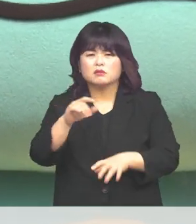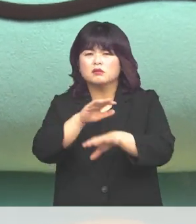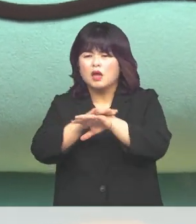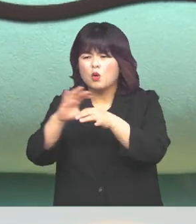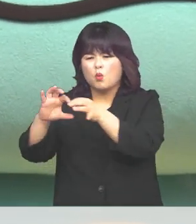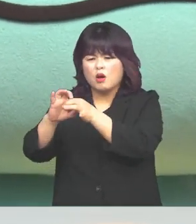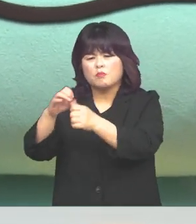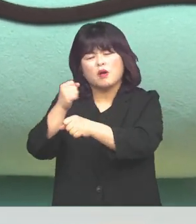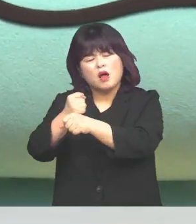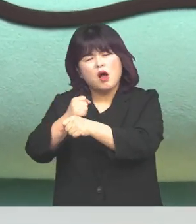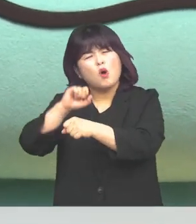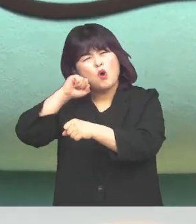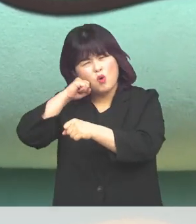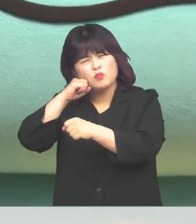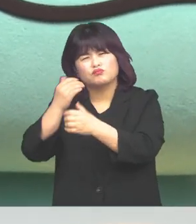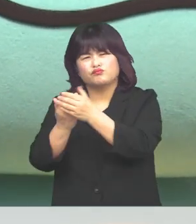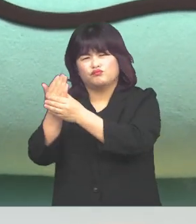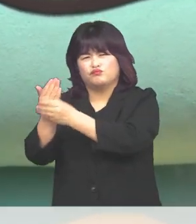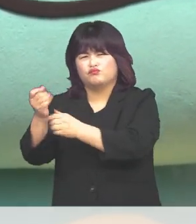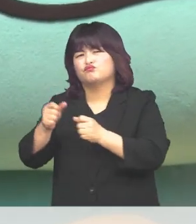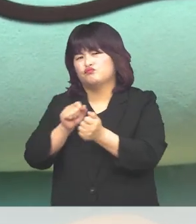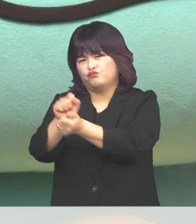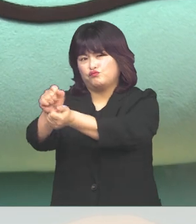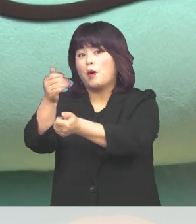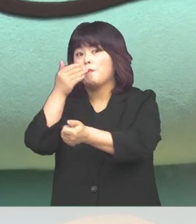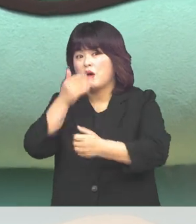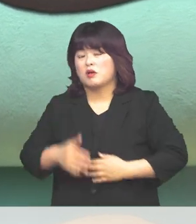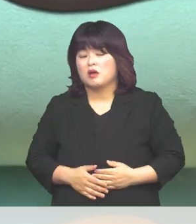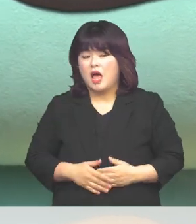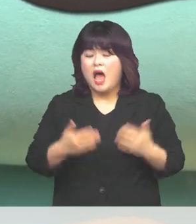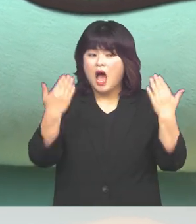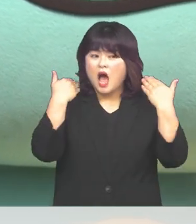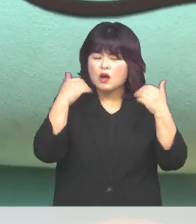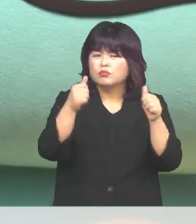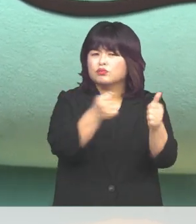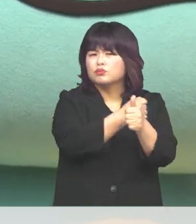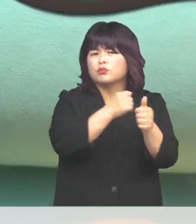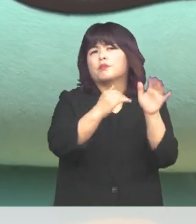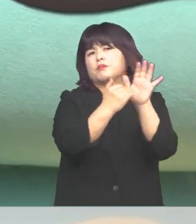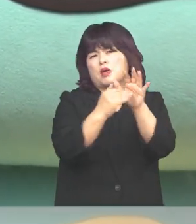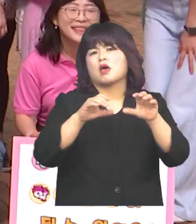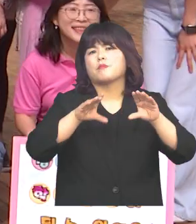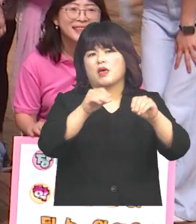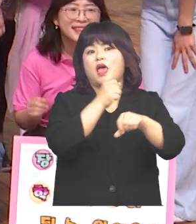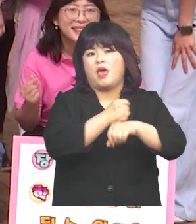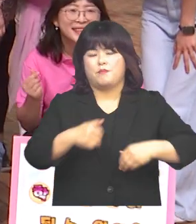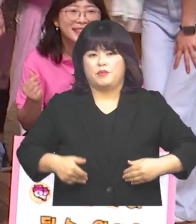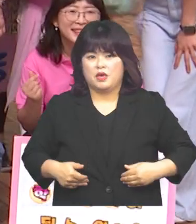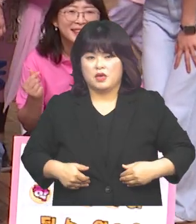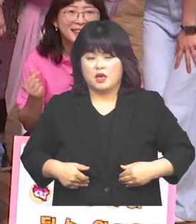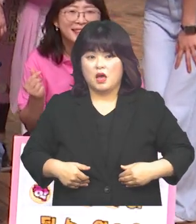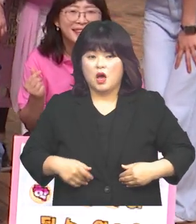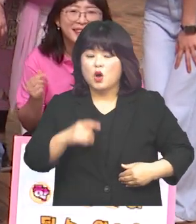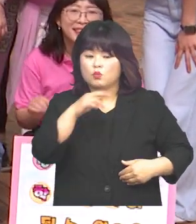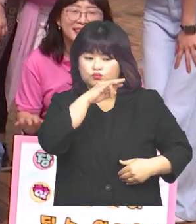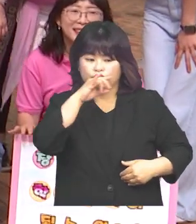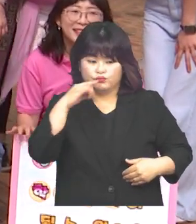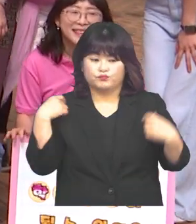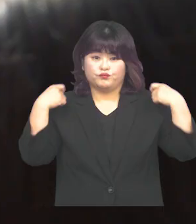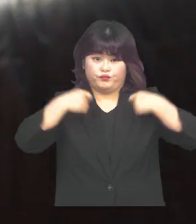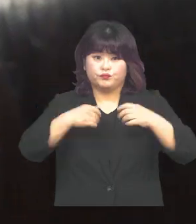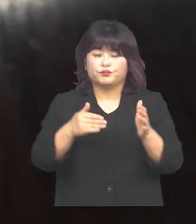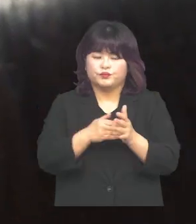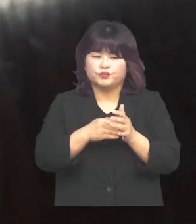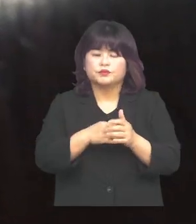맺기가 어려운 일들이 발생할 겁니다. 학교 폭력은 꼭 근절돼야 되고 이들은 분홍색 티셔츠를